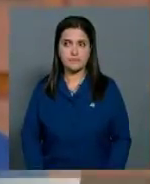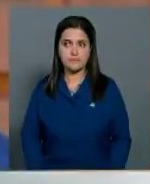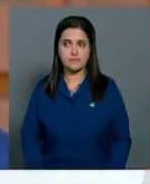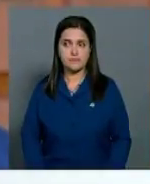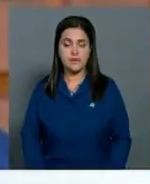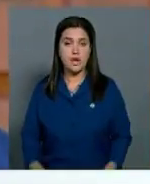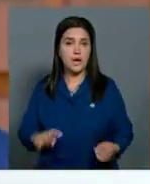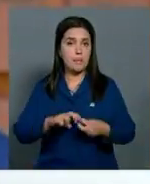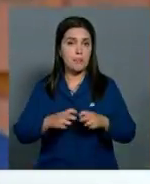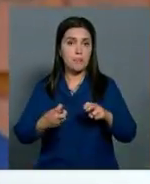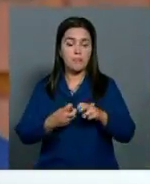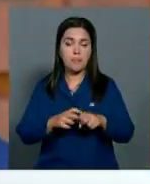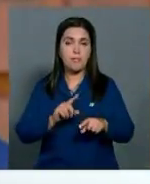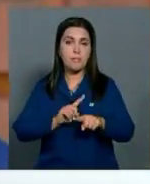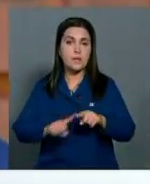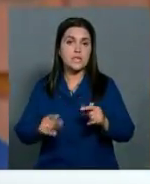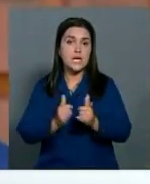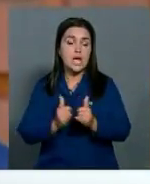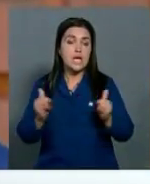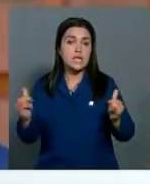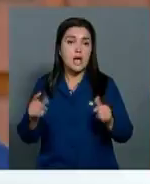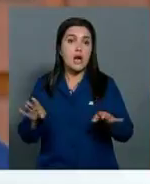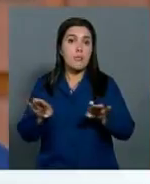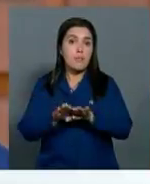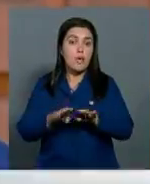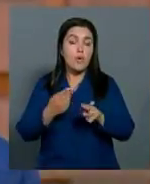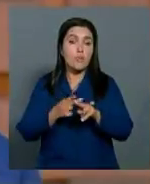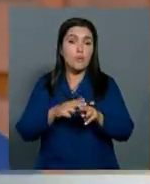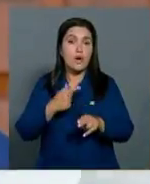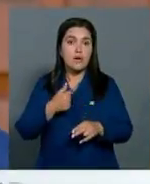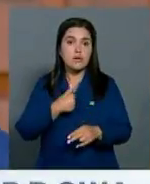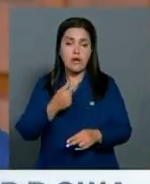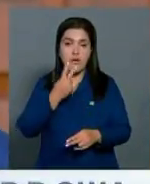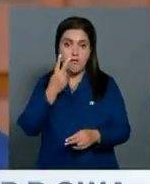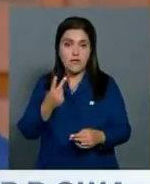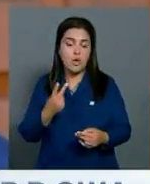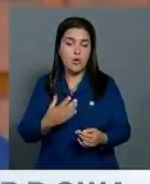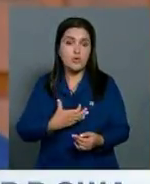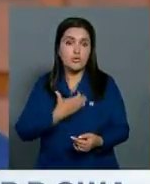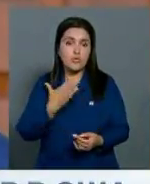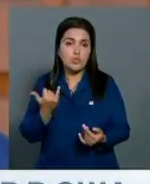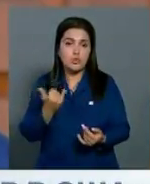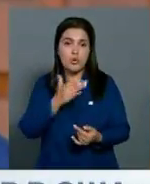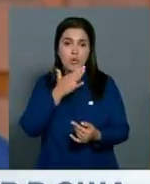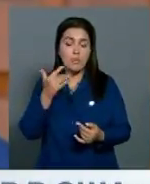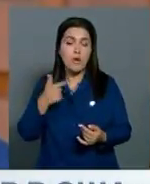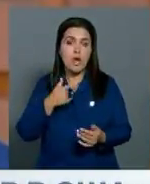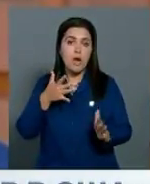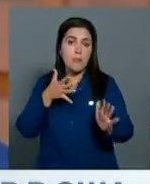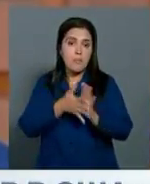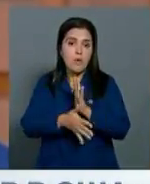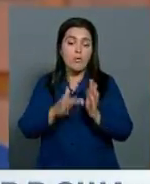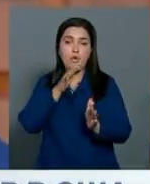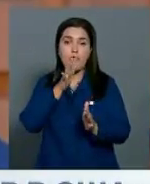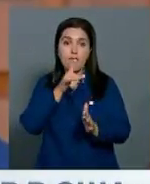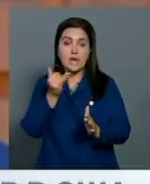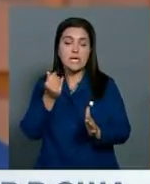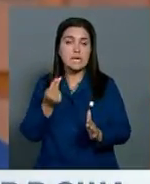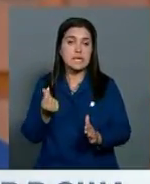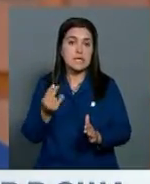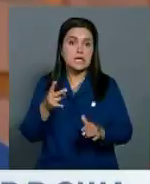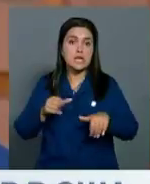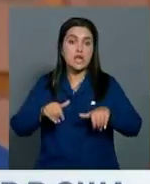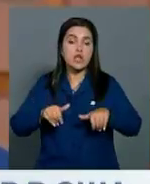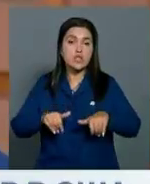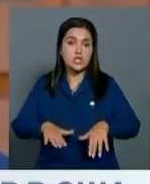Проблема очень быстро набирает обороты. С подобными ее масштабами мы еще никогда не сталкивались. Мы потратим много времени, сил и средств на